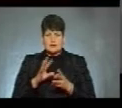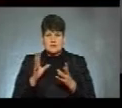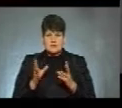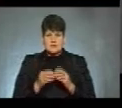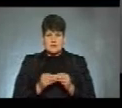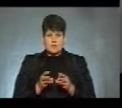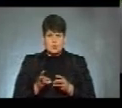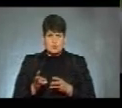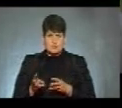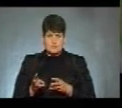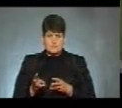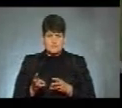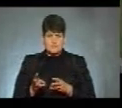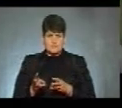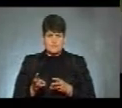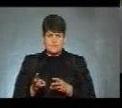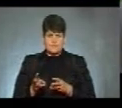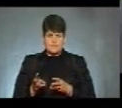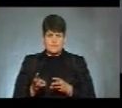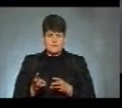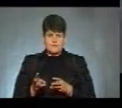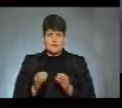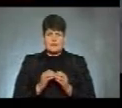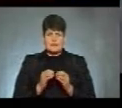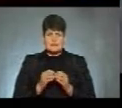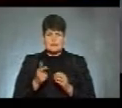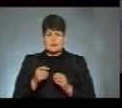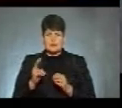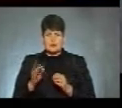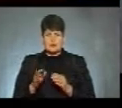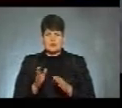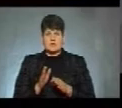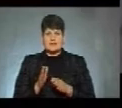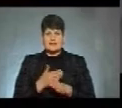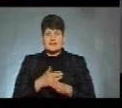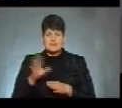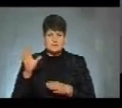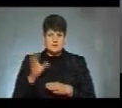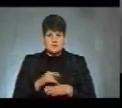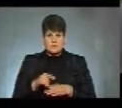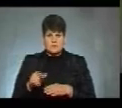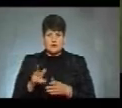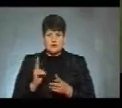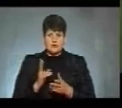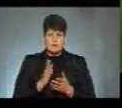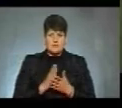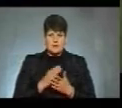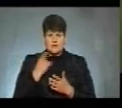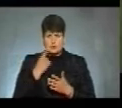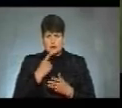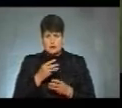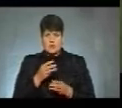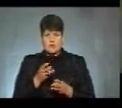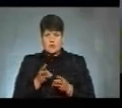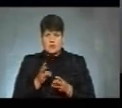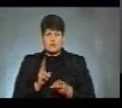користування. І тих 10%, ну, скажімо так, 10 гігакалорій розподіляється між всіма співвласниками. І хто має індивідуальне опалення, і хто користується